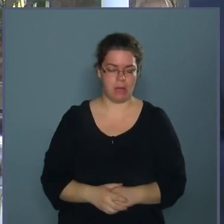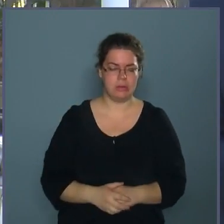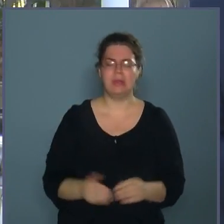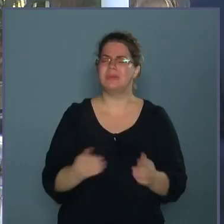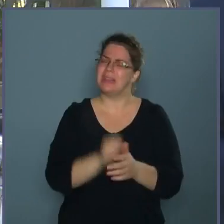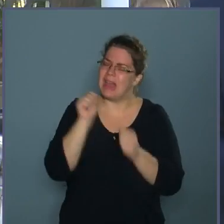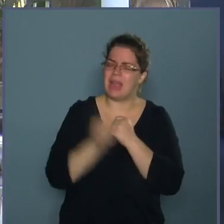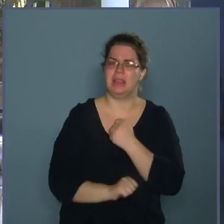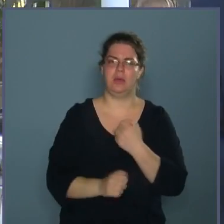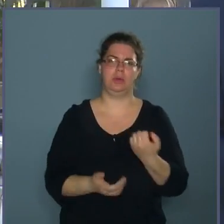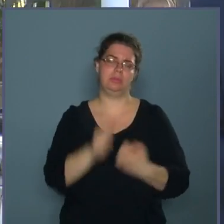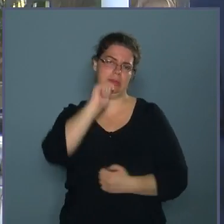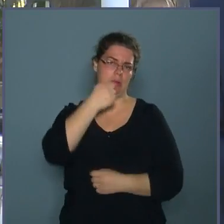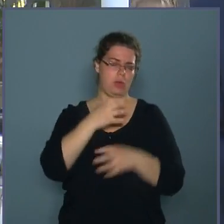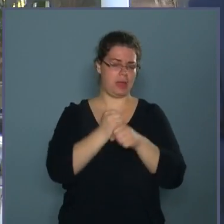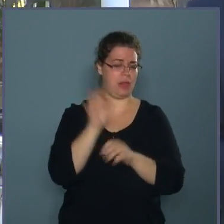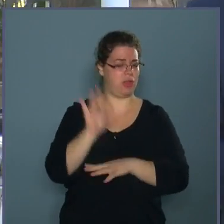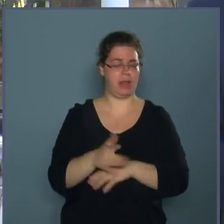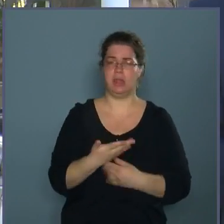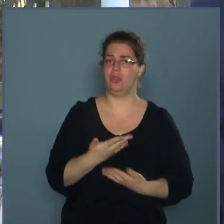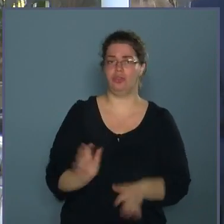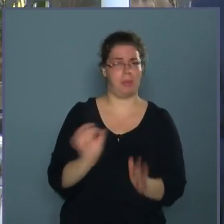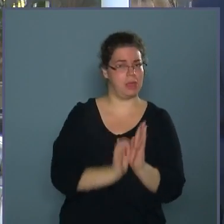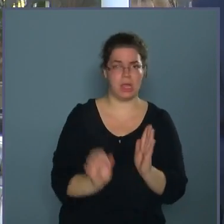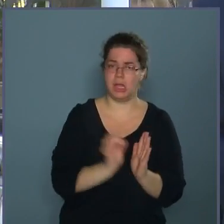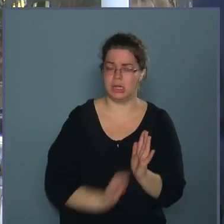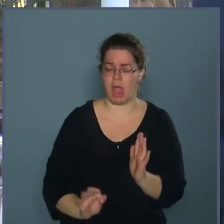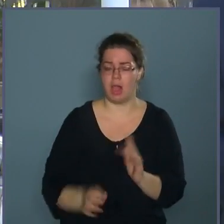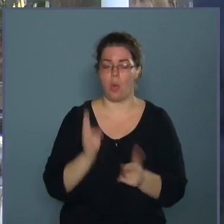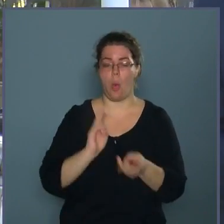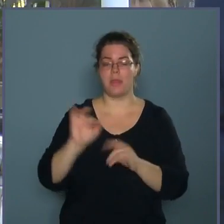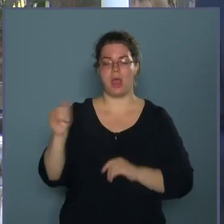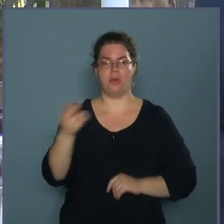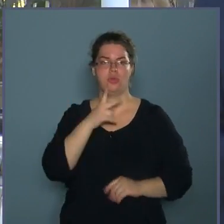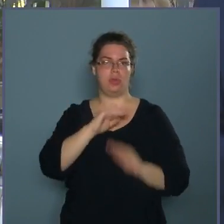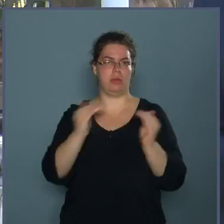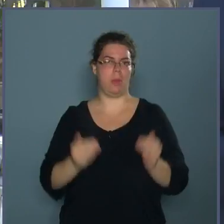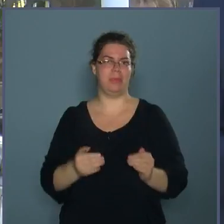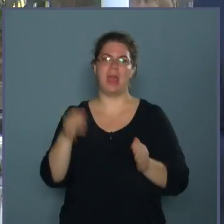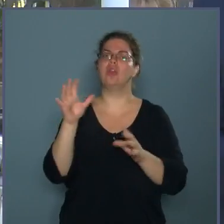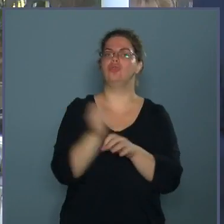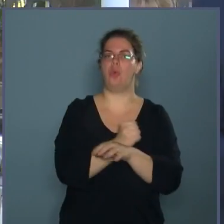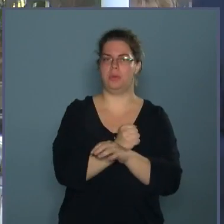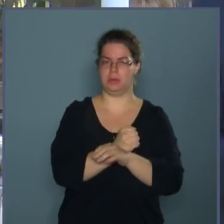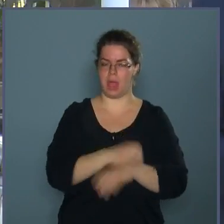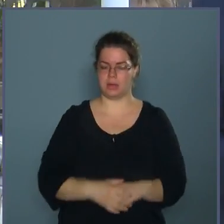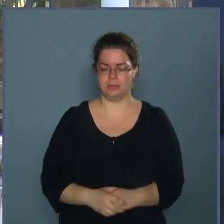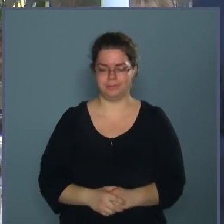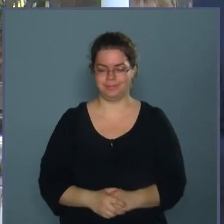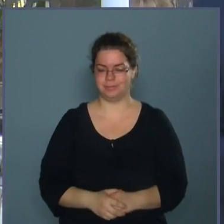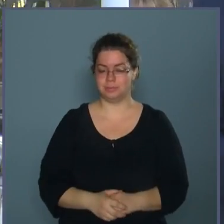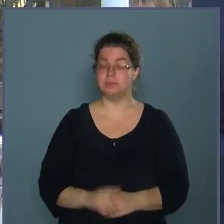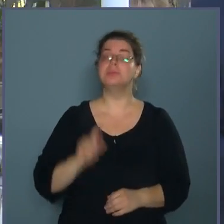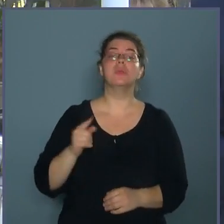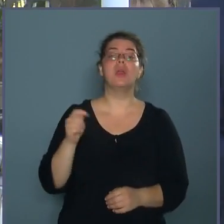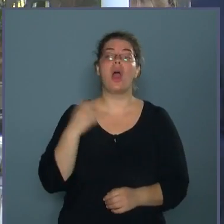a legszigorúbb titoktartás ellenére sem írták le, hogy a jutadombiak győzelmet arattak. A